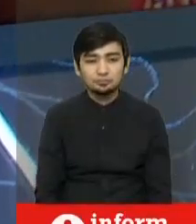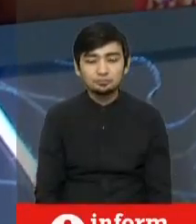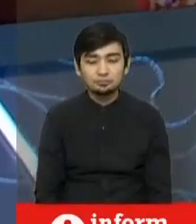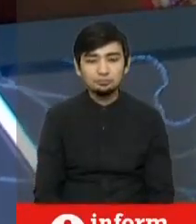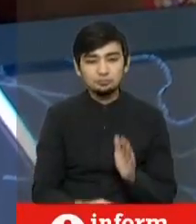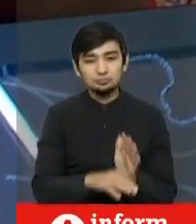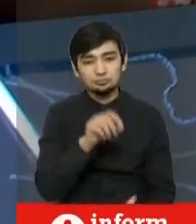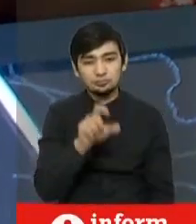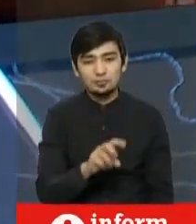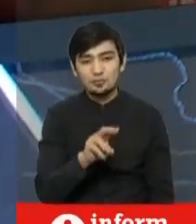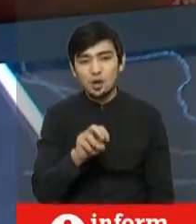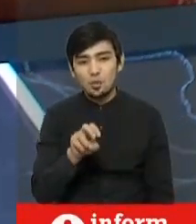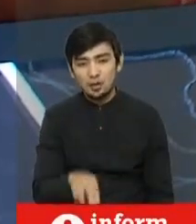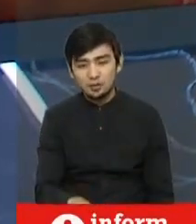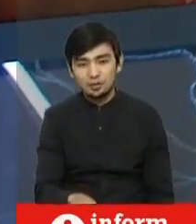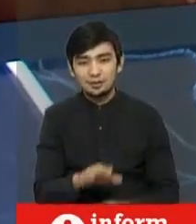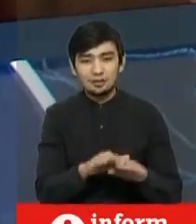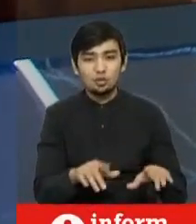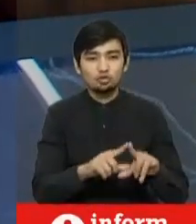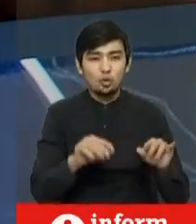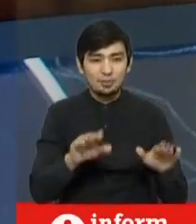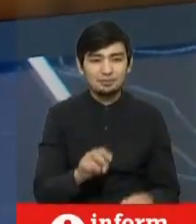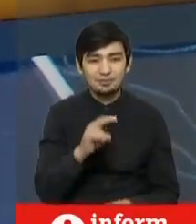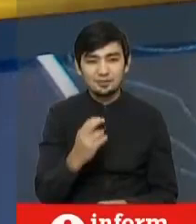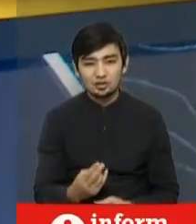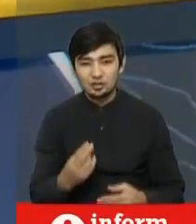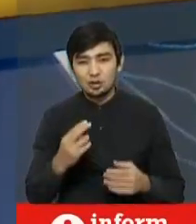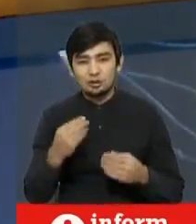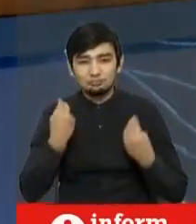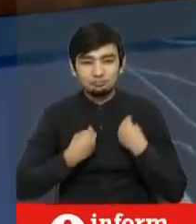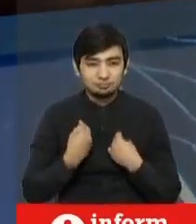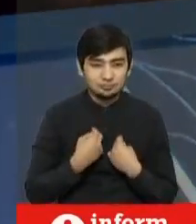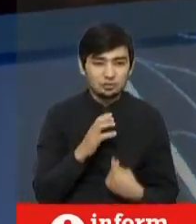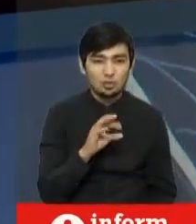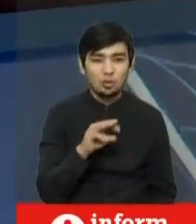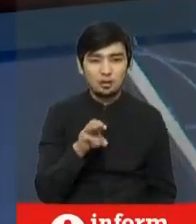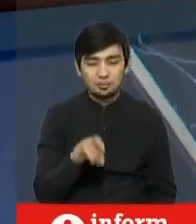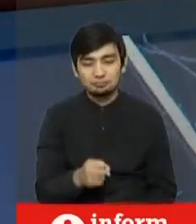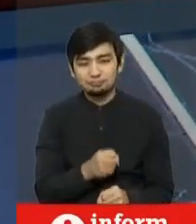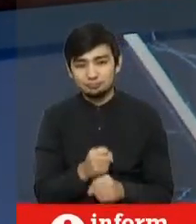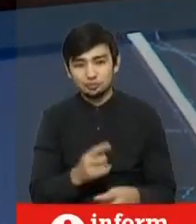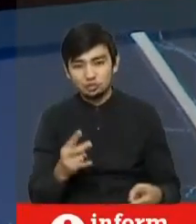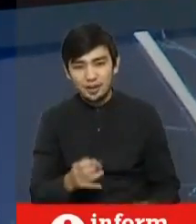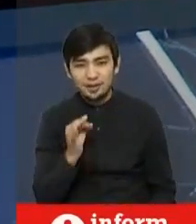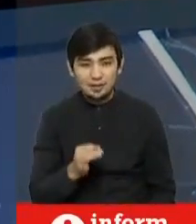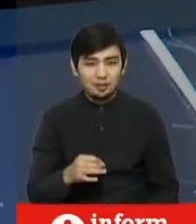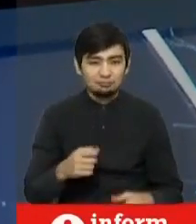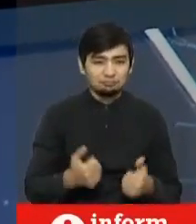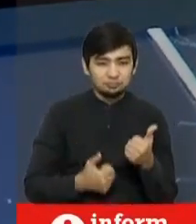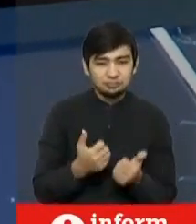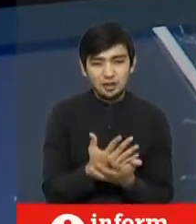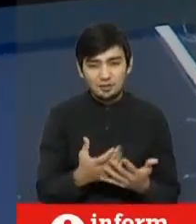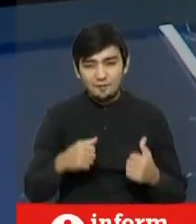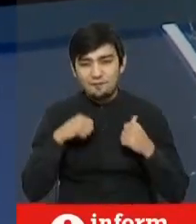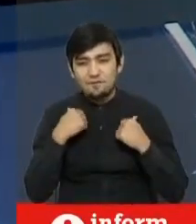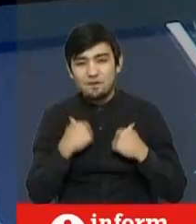Депутат Дәулет Мұқаев мектеп оқушылары үшін ұлттық киімдер стандартын әзірлеп енгізу ұсынды. Сондай-ақ халықаралық жарыстарда киілетін